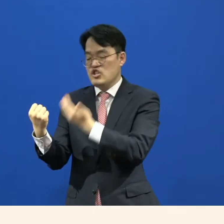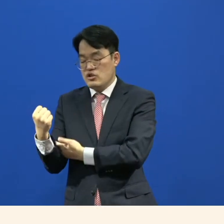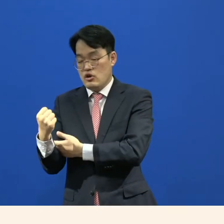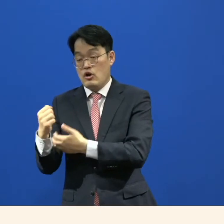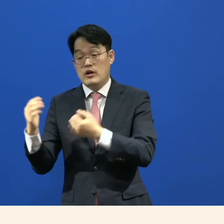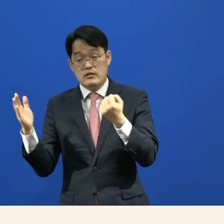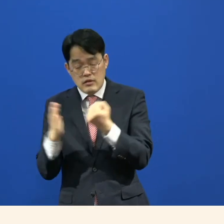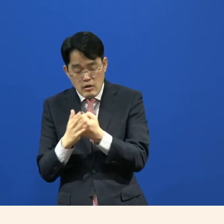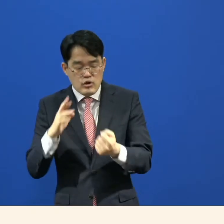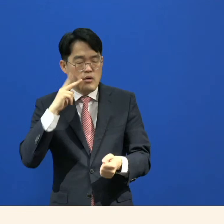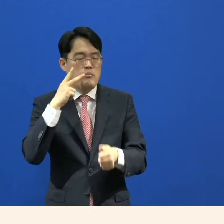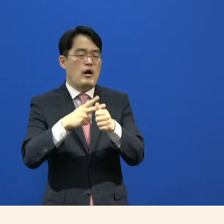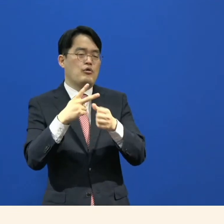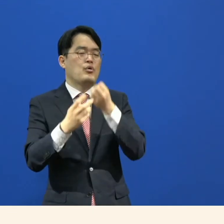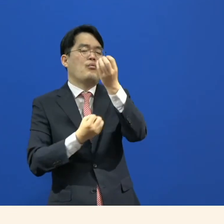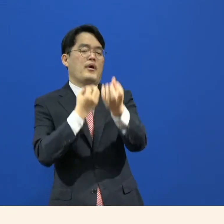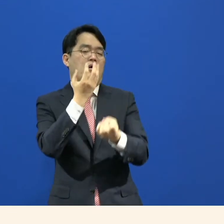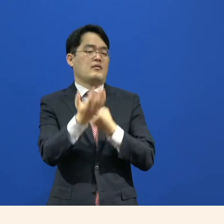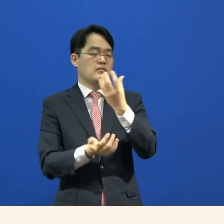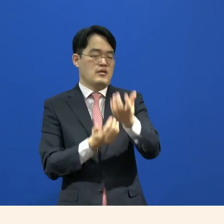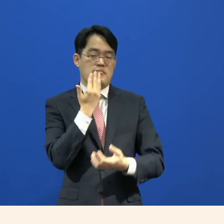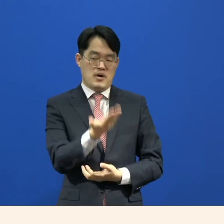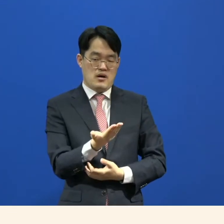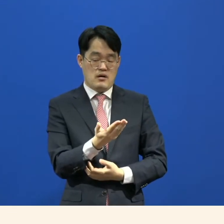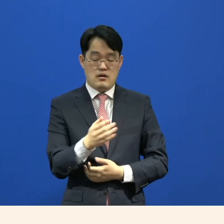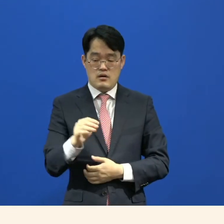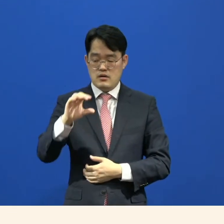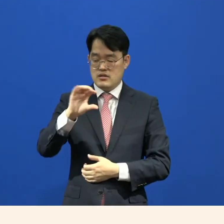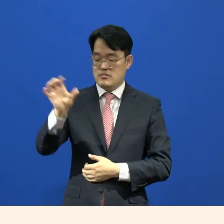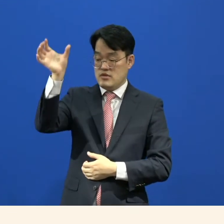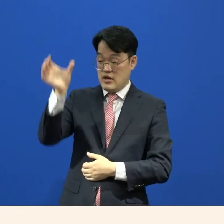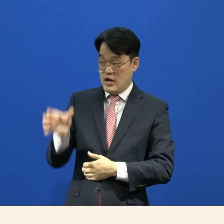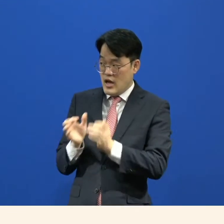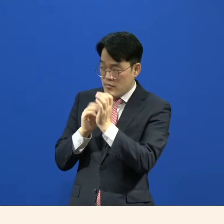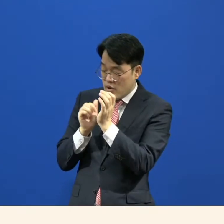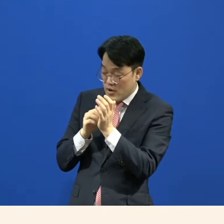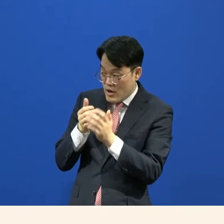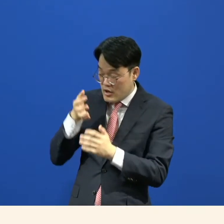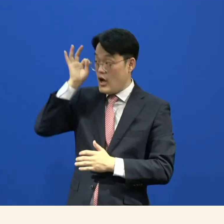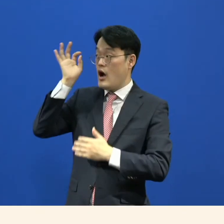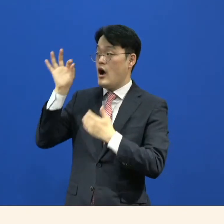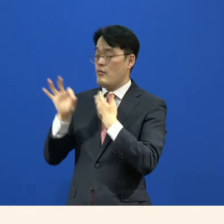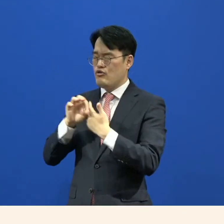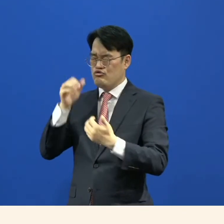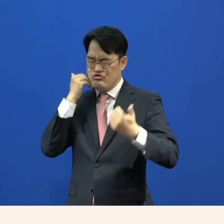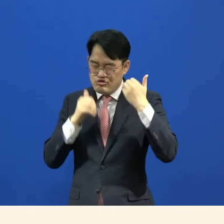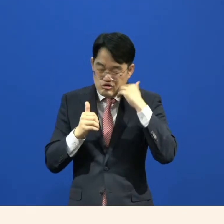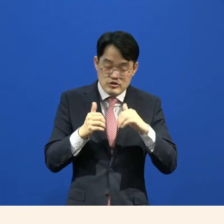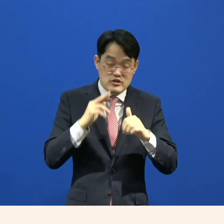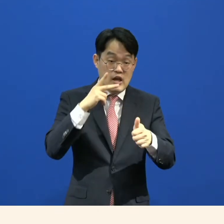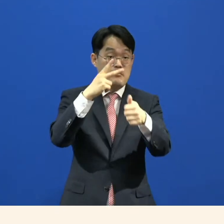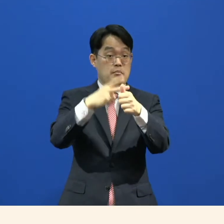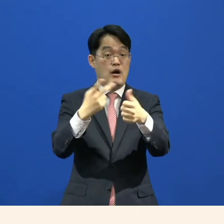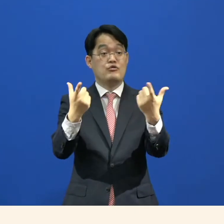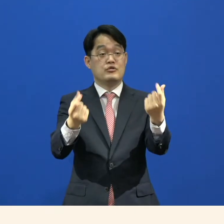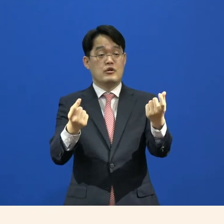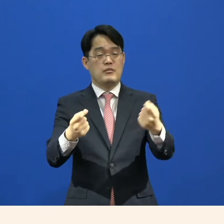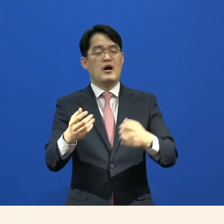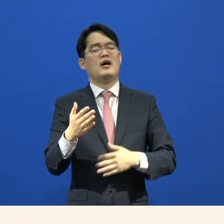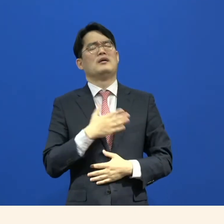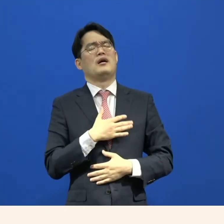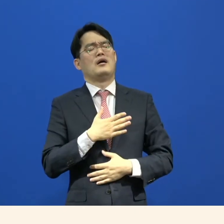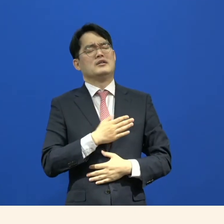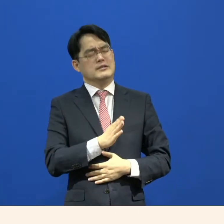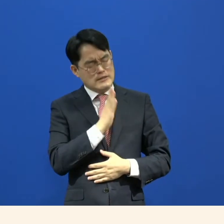능력을 발견하면, 십자가의 그 비밀을 깨달으면 누구든지 바울처럼 이런 자랑을, 십자가